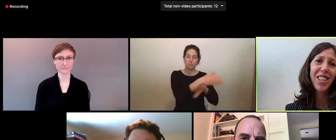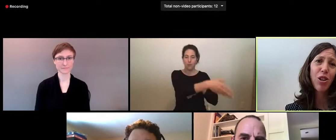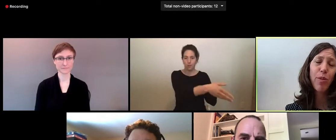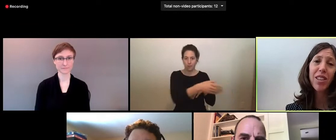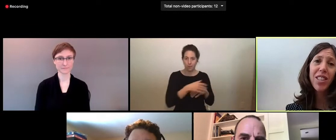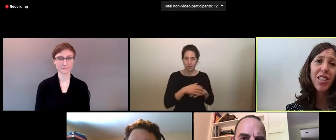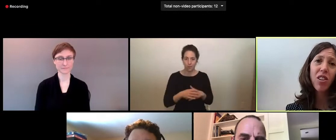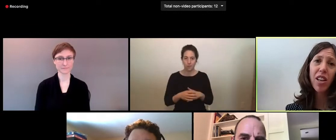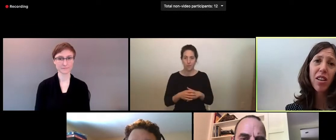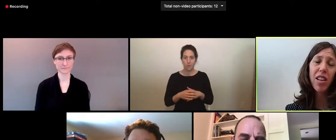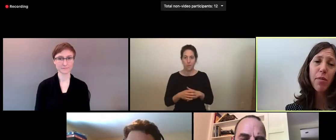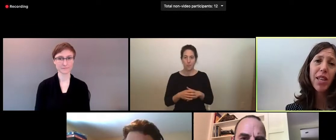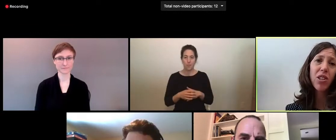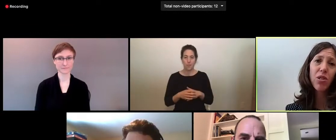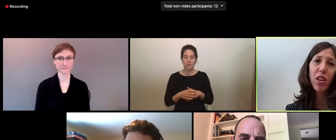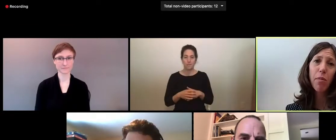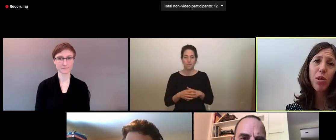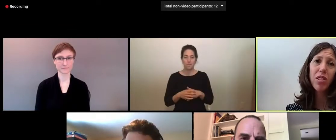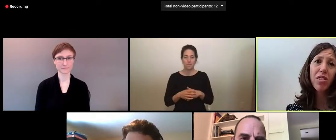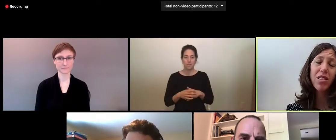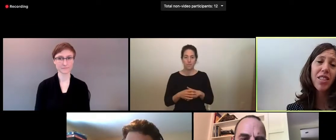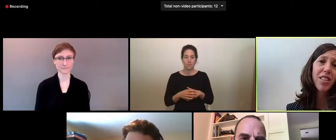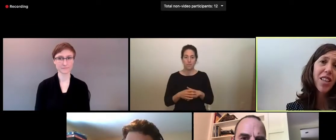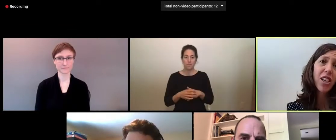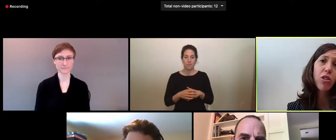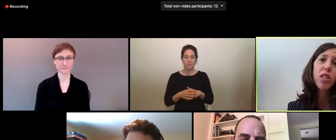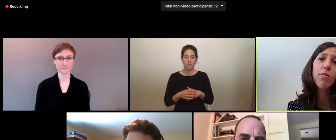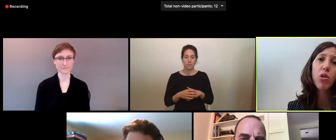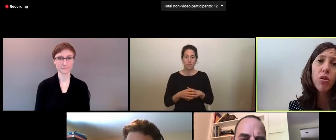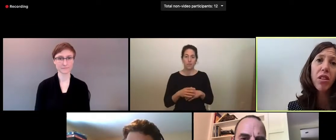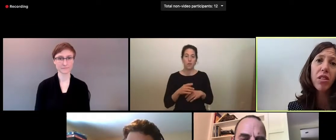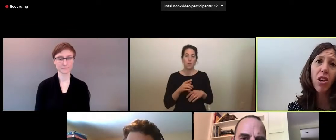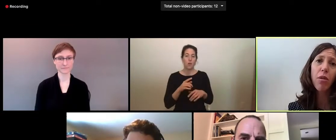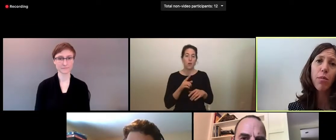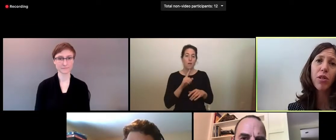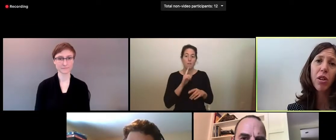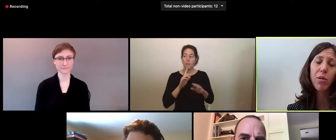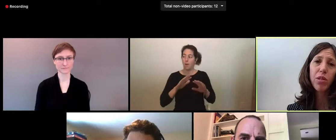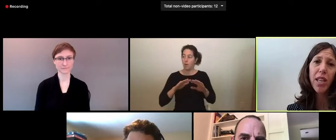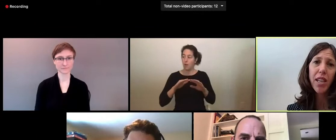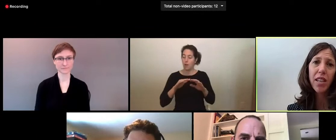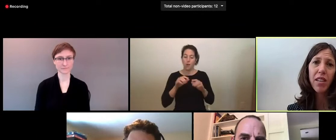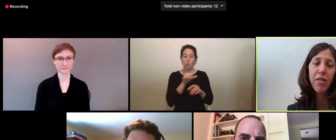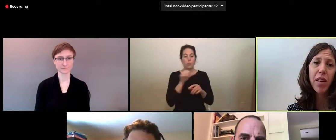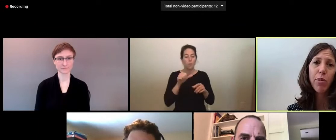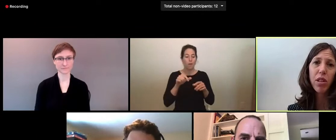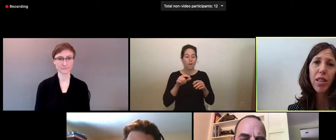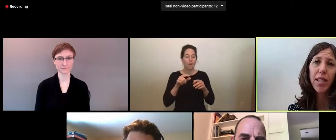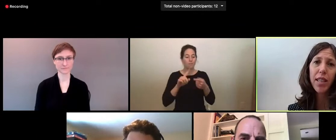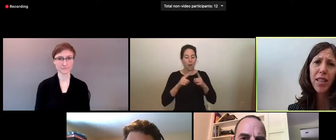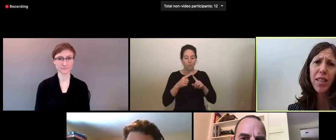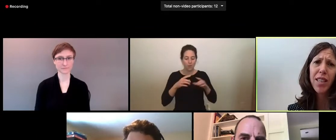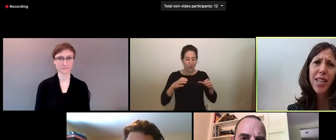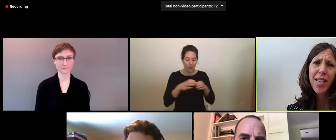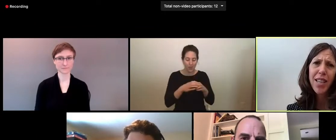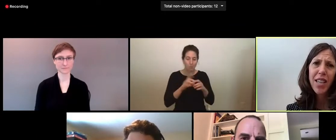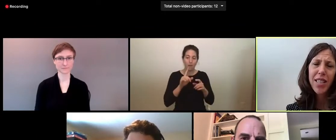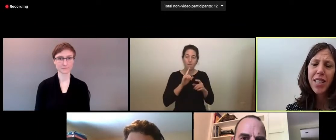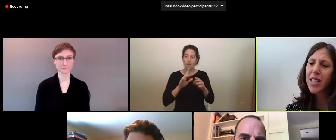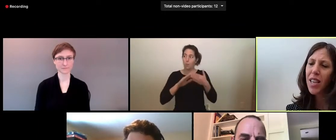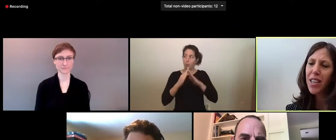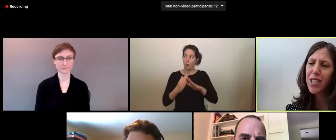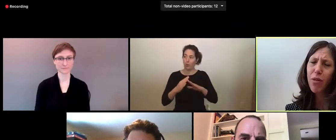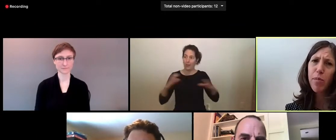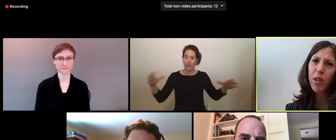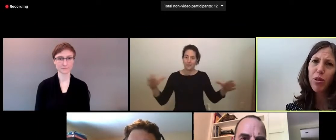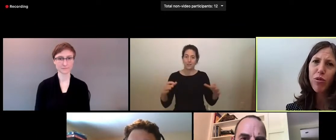si les pratiques dans la maison sont importantes, c'est que nous sommes tous ensemble une communauté vraiment connectée.